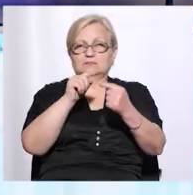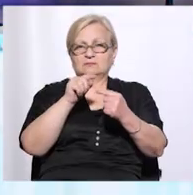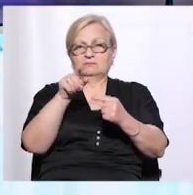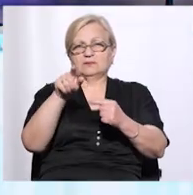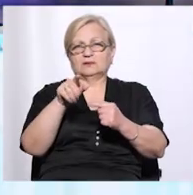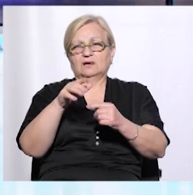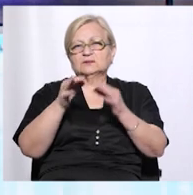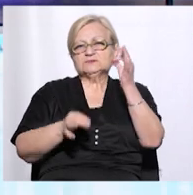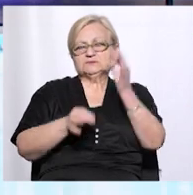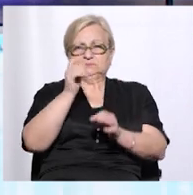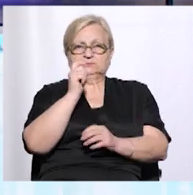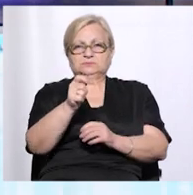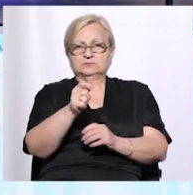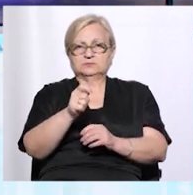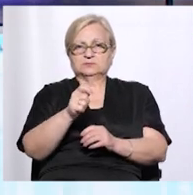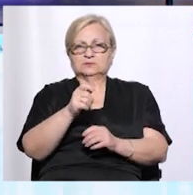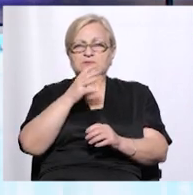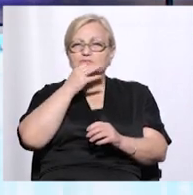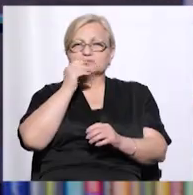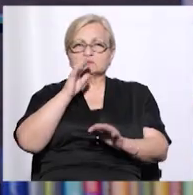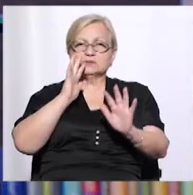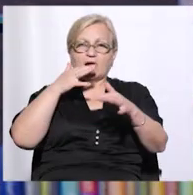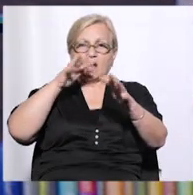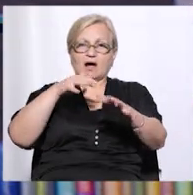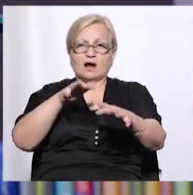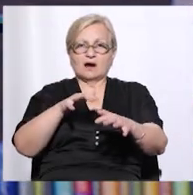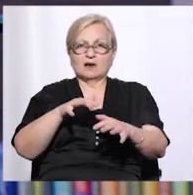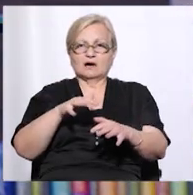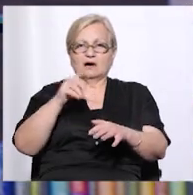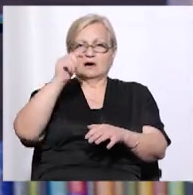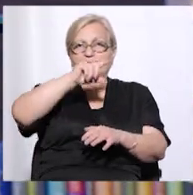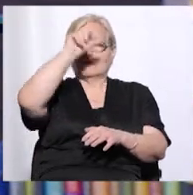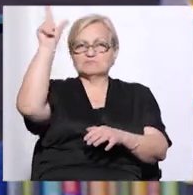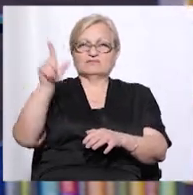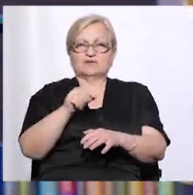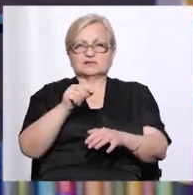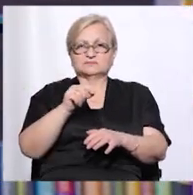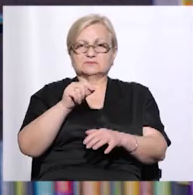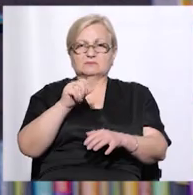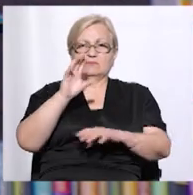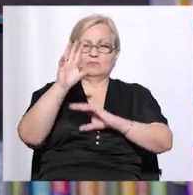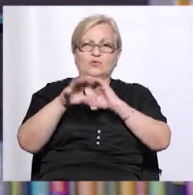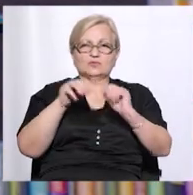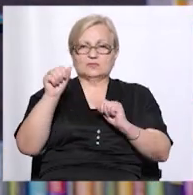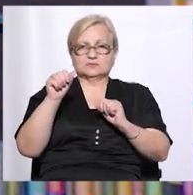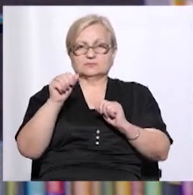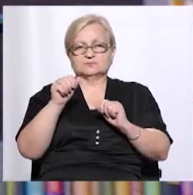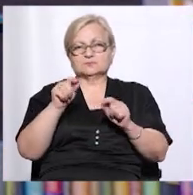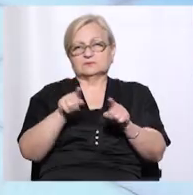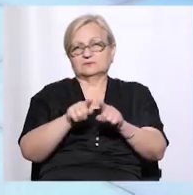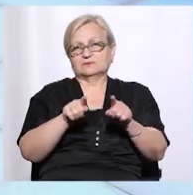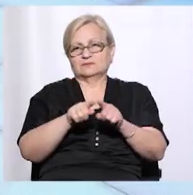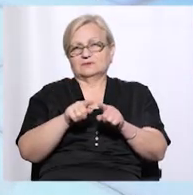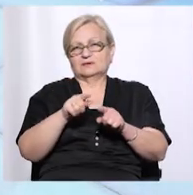განაჩენი გამოუტანა გამსახურდიამ, როცა არდიდებური, ენგური, ბოლოს მთვარესაც კი მოიტაცებს და მთვარის